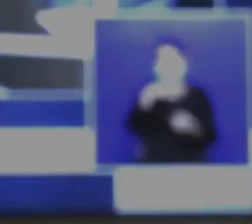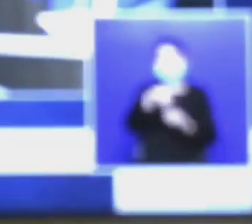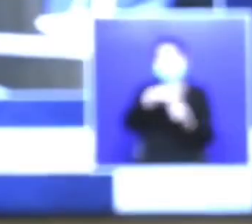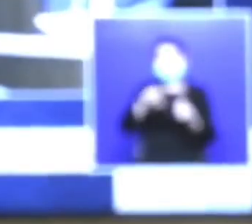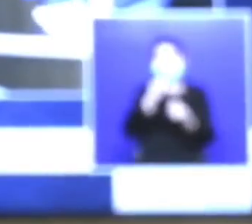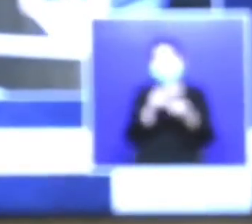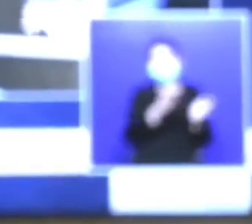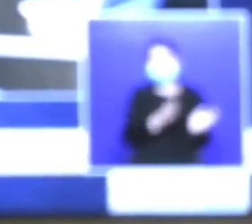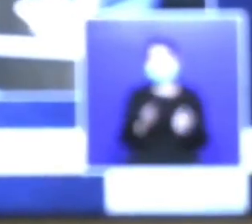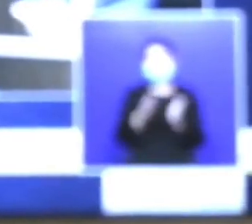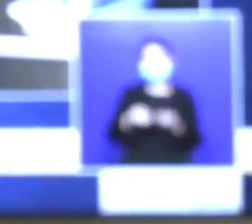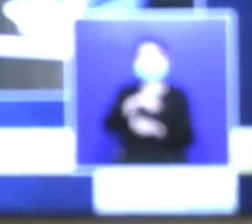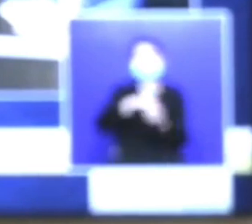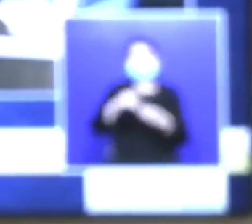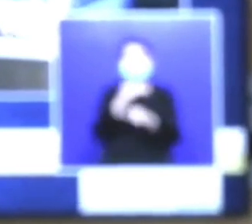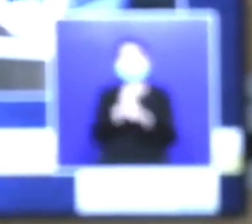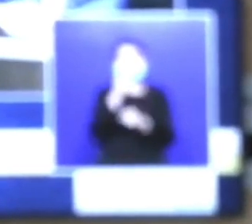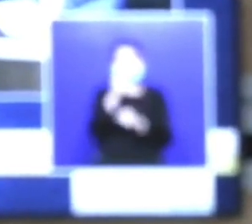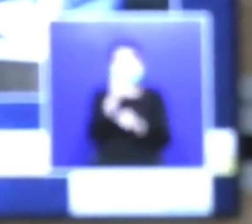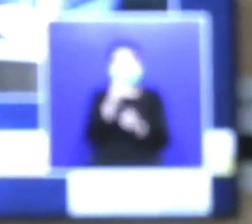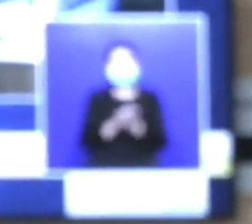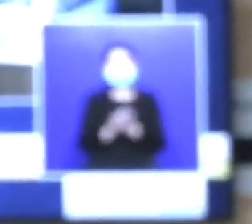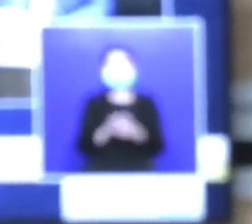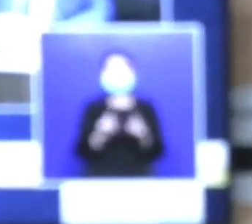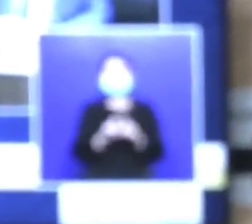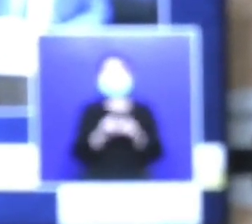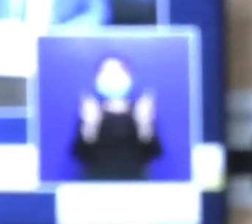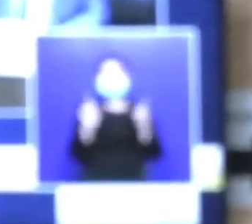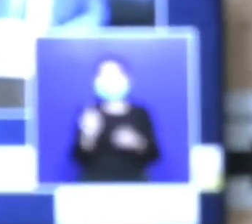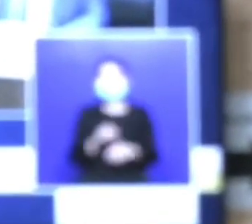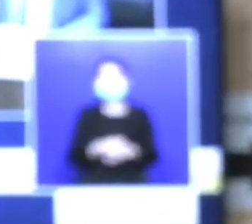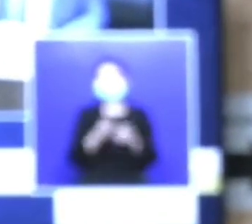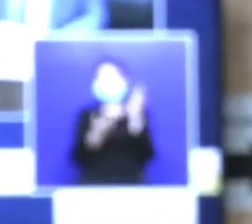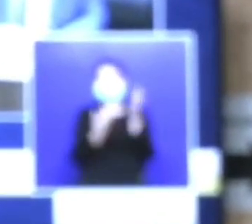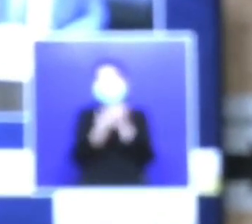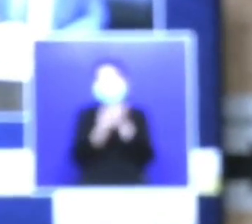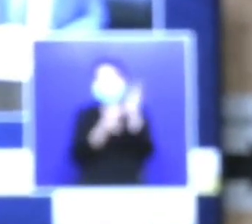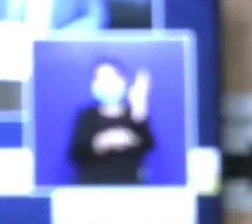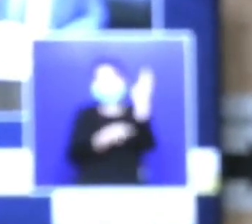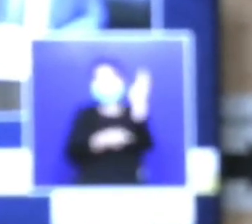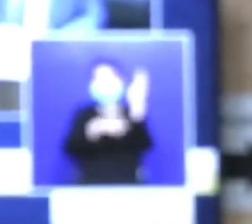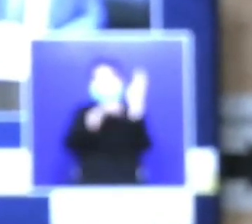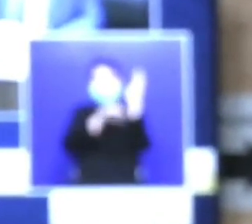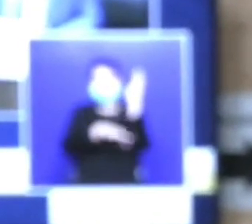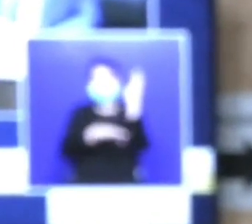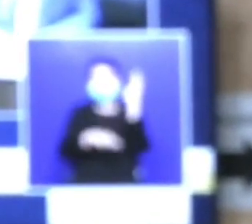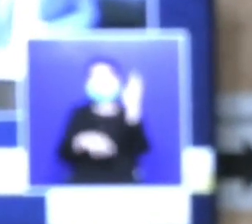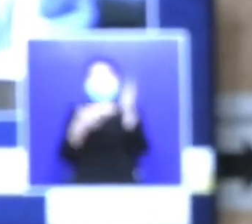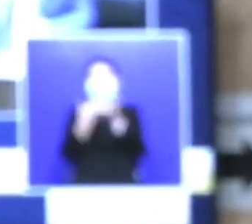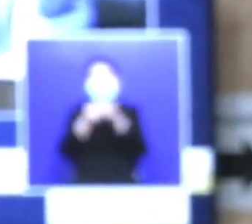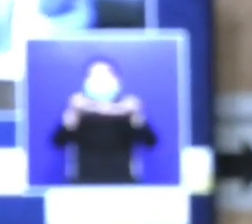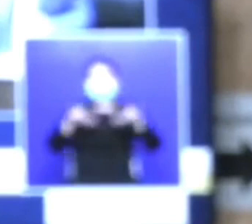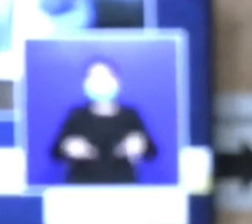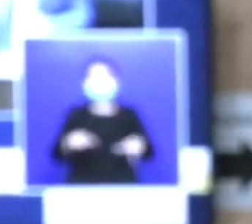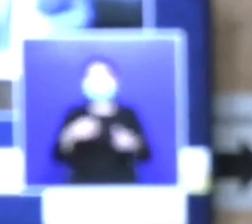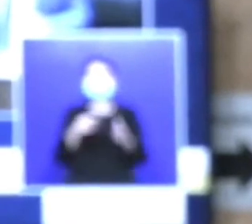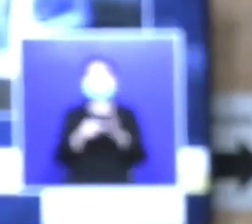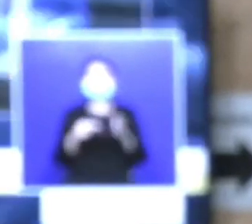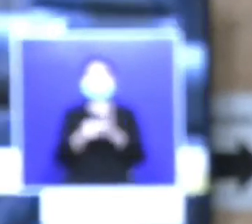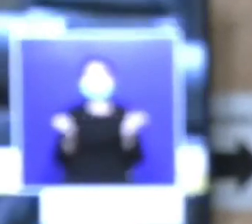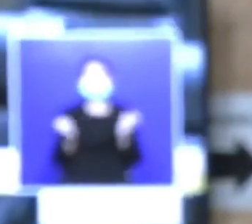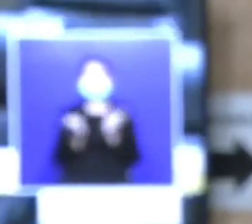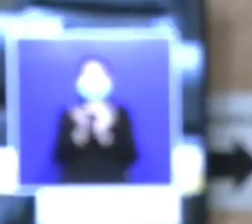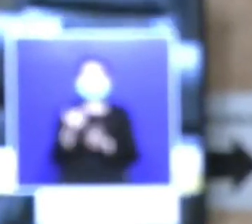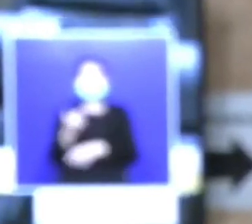พูดอะผมไม่อยากพูดอยู่แล้ว แต่ดูเหมือนคุณทักษิณและคุณยิ่งลักษณ์เขาเจาะมาวิพากษ์วิจารณ์ท่านถี่มากเลยค่ะช่วงนี้คู่พี่น้องคู่เนี่ย ทำไมล่ะ เขาเจ